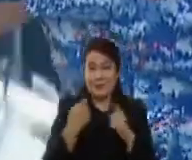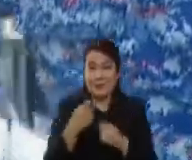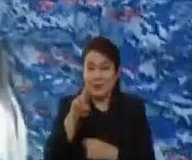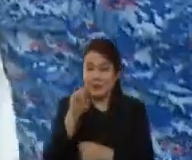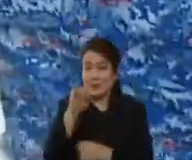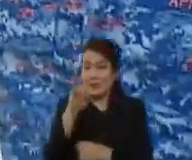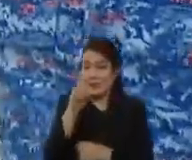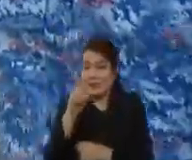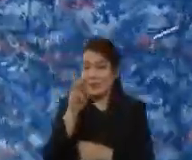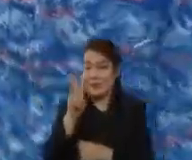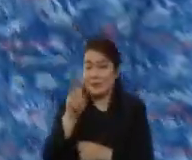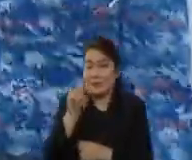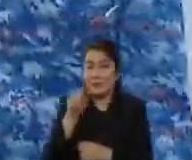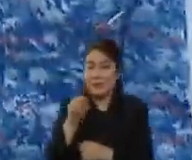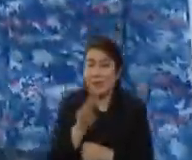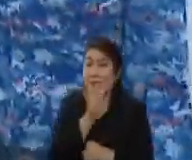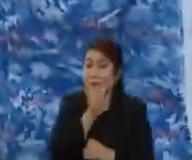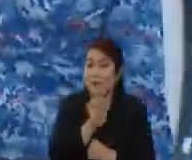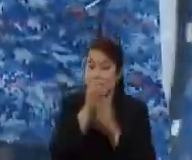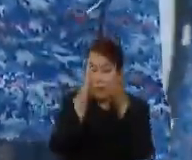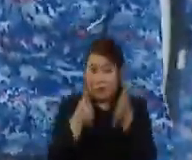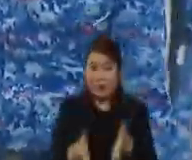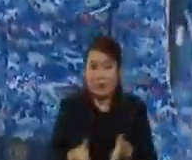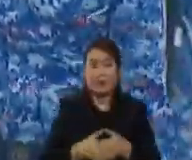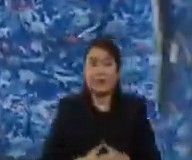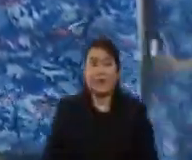Dengan kekuatan 40 anggota.